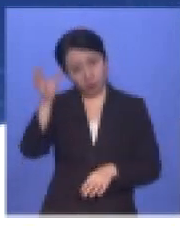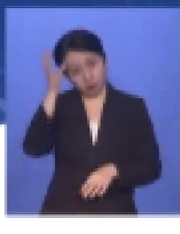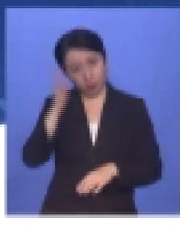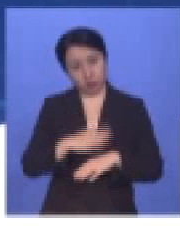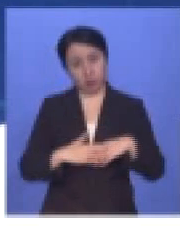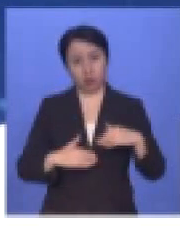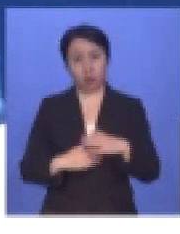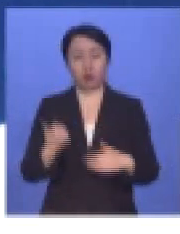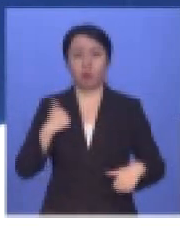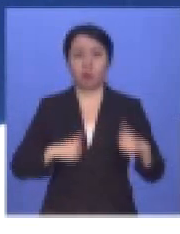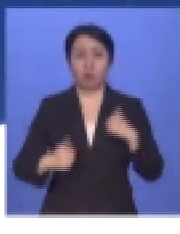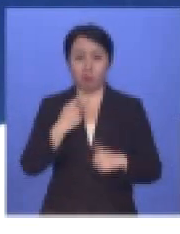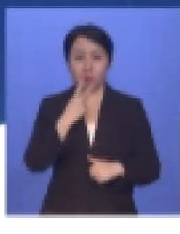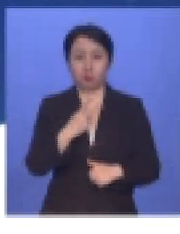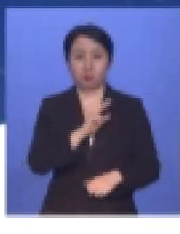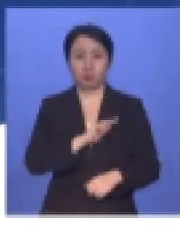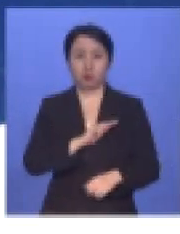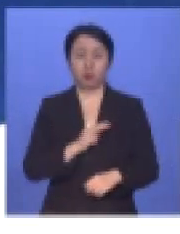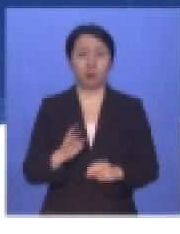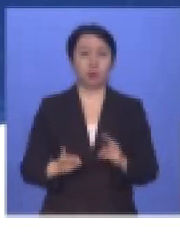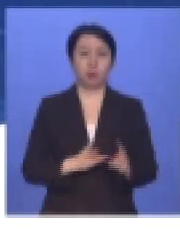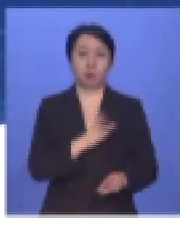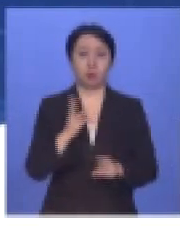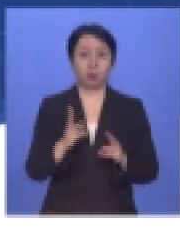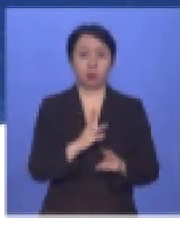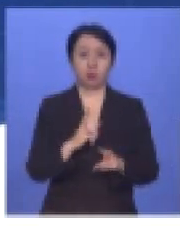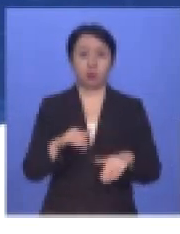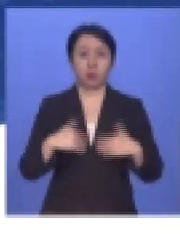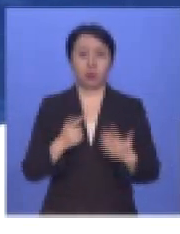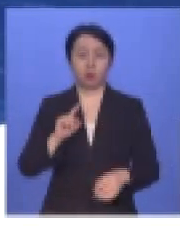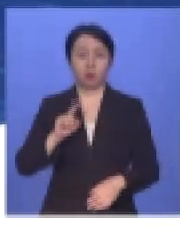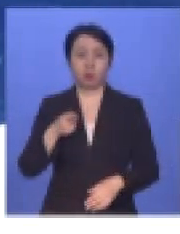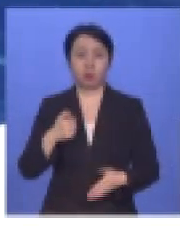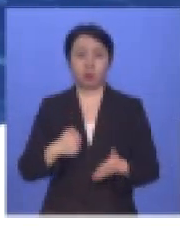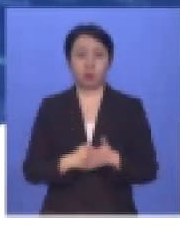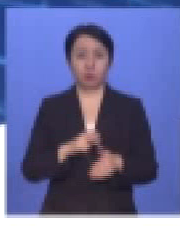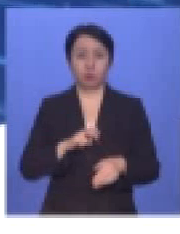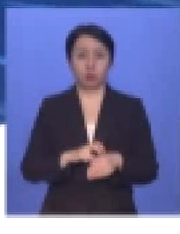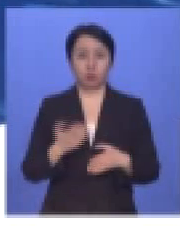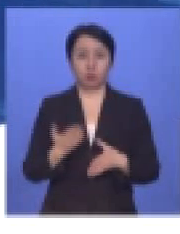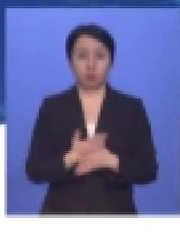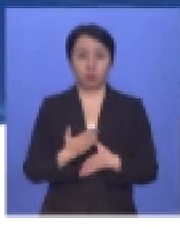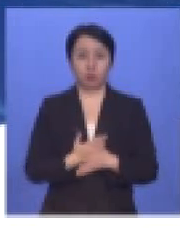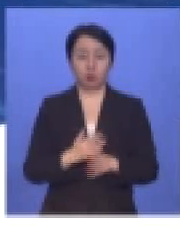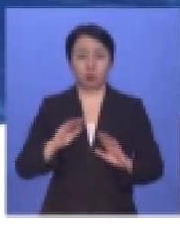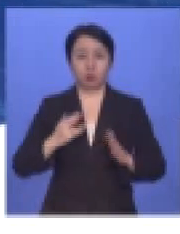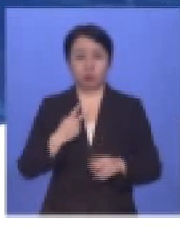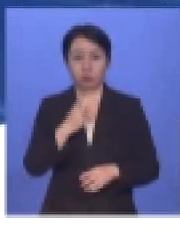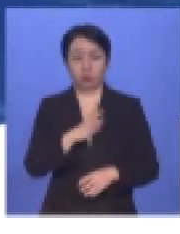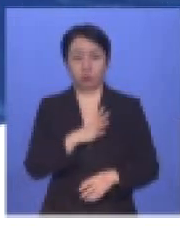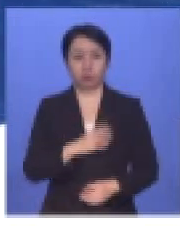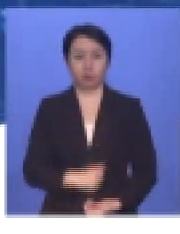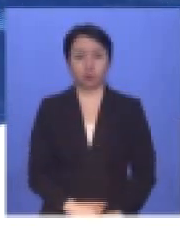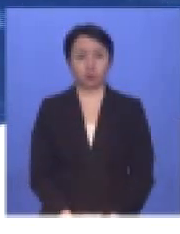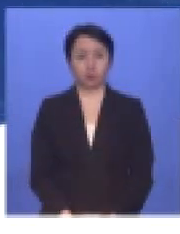Помимо теоретической части, учителям показали, как действовать при пожаре и как оказывать первую доврачебную помощь. За